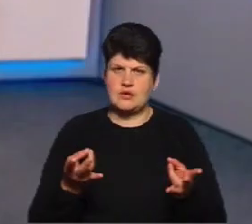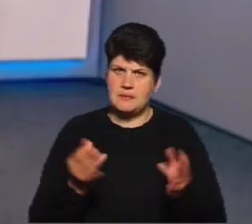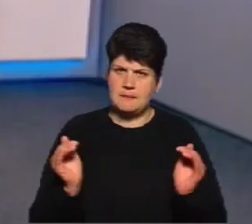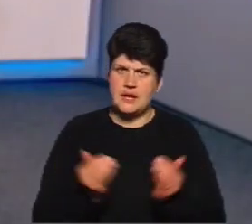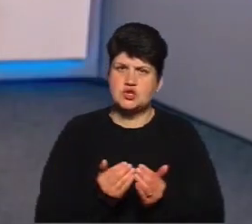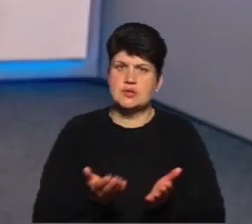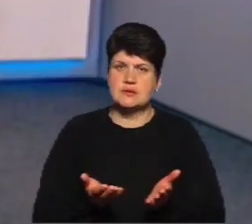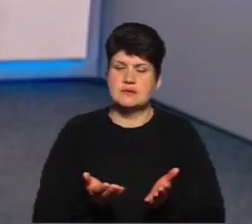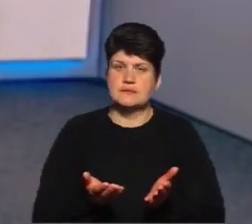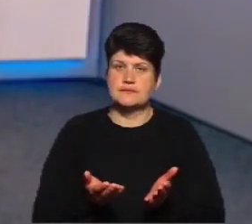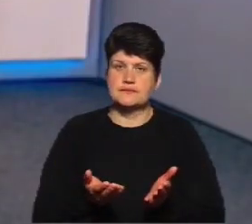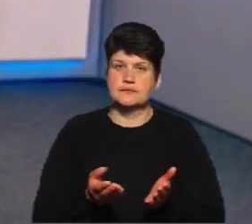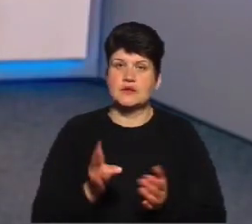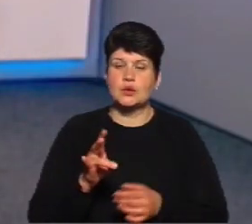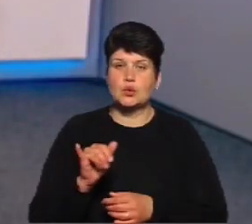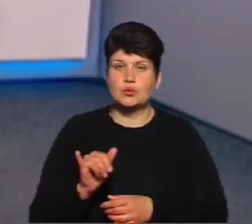Ну і